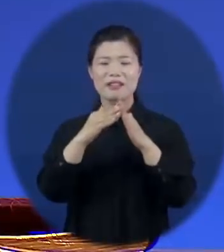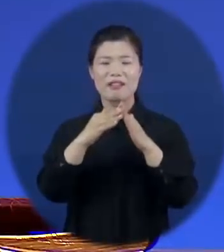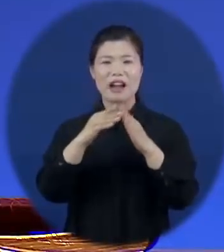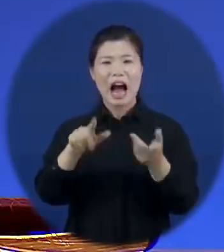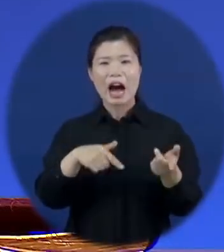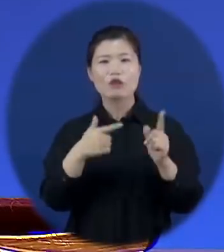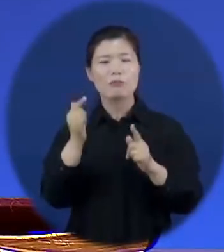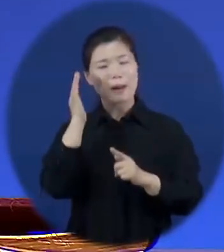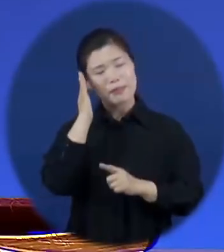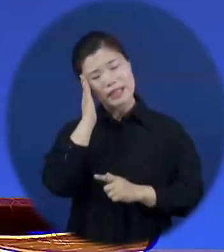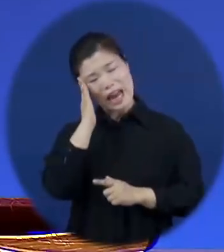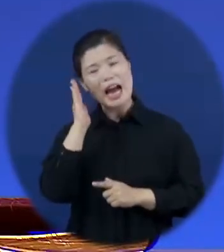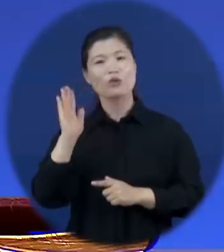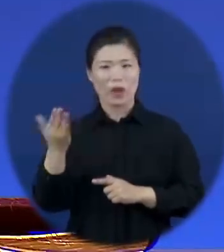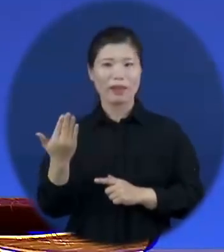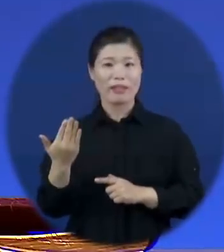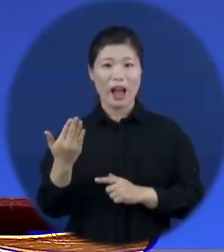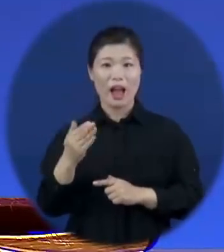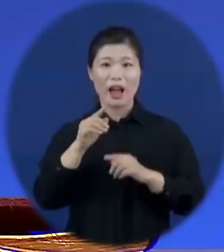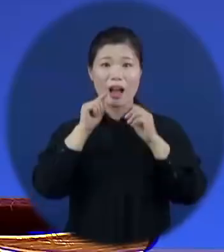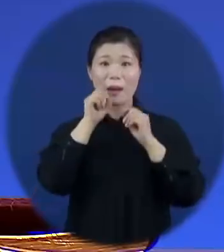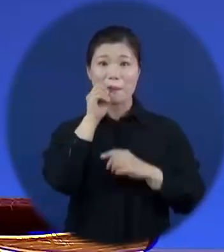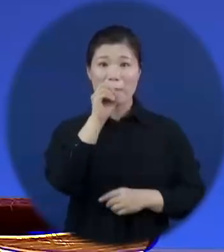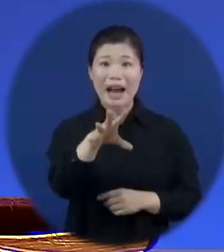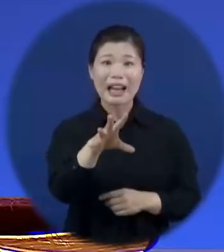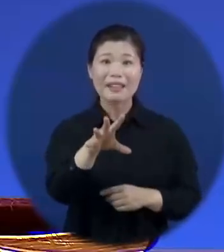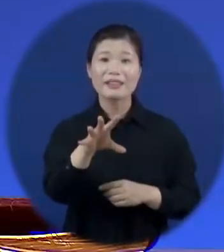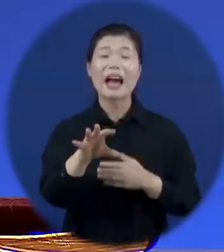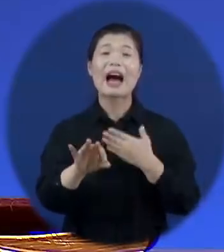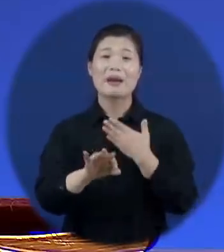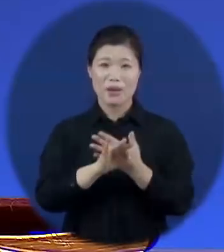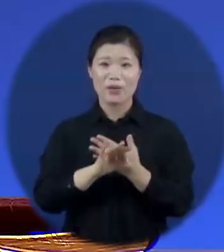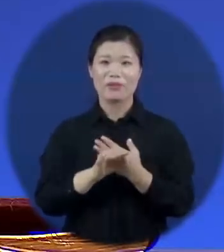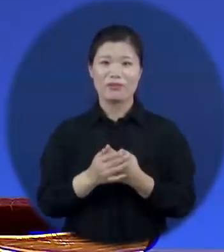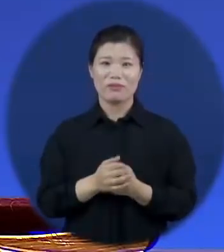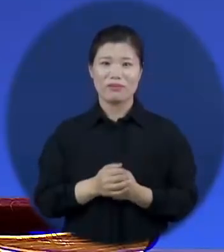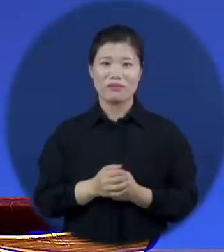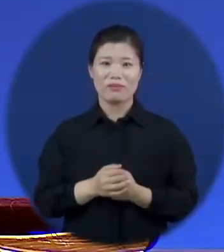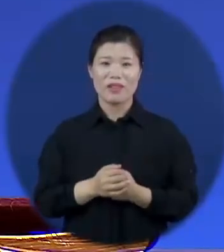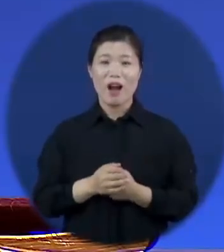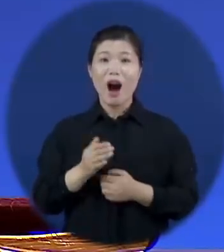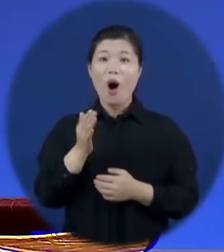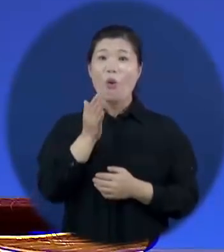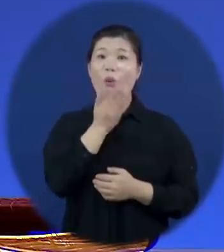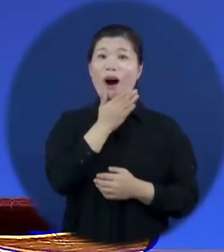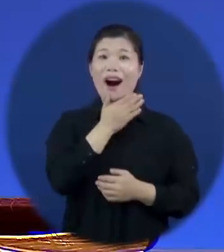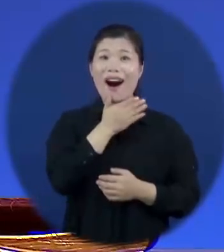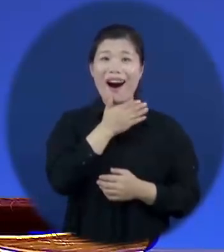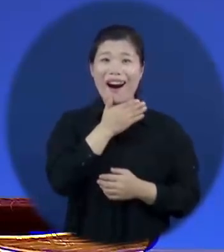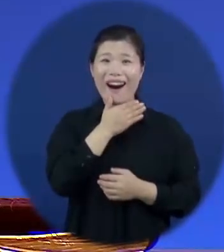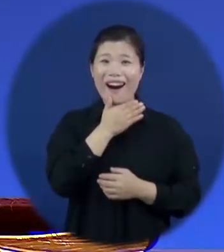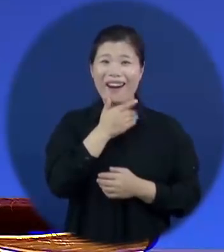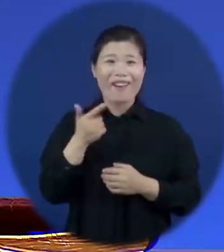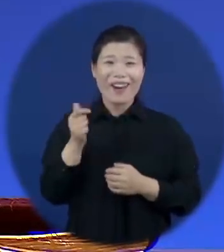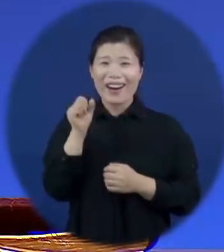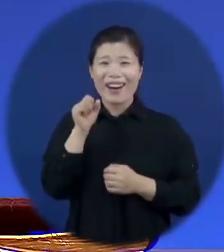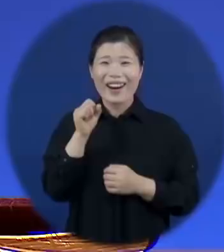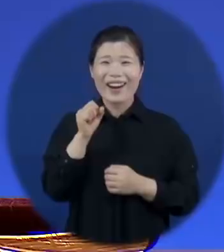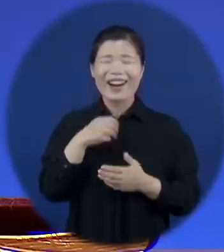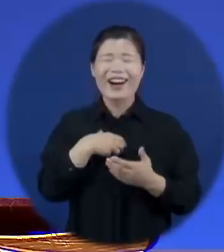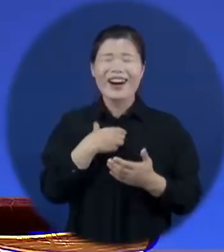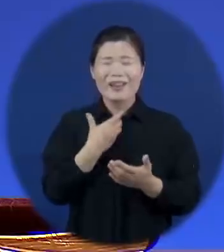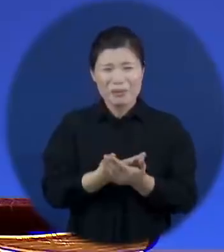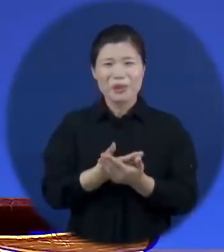가겠다, 아니 자야만 하겠다 라고 말씀하신다면, 와, 그 감격,